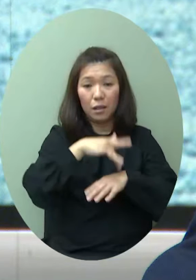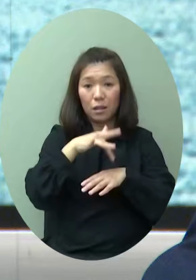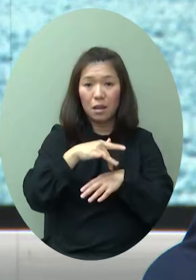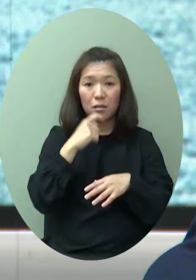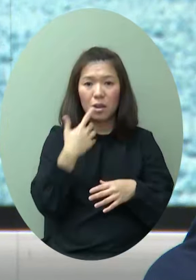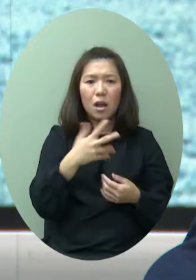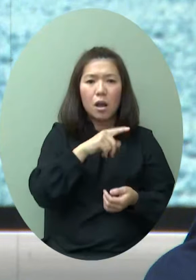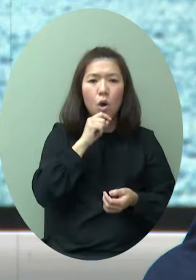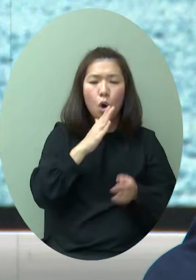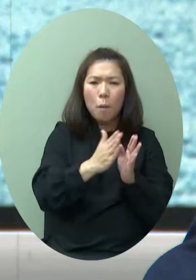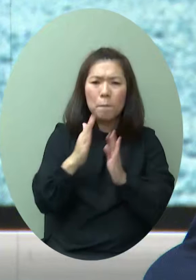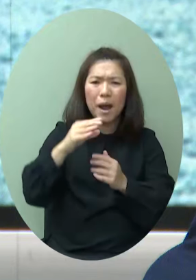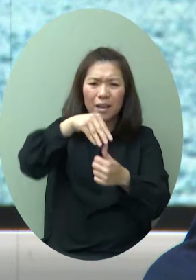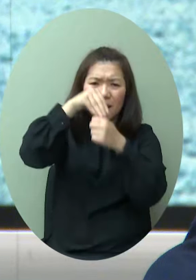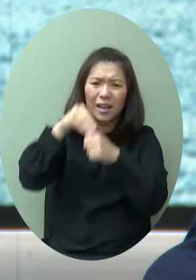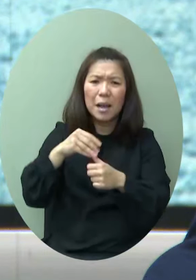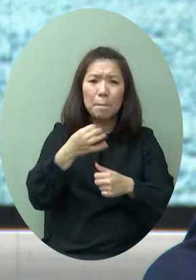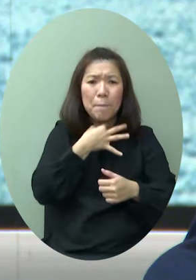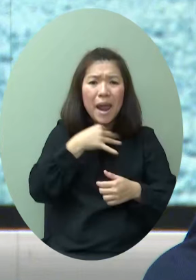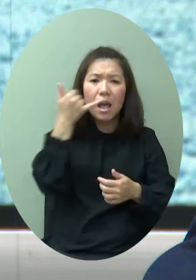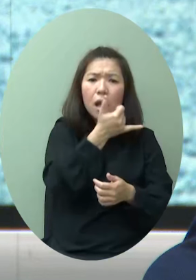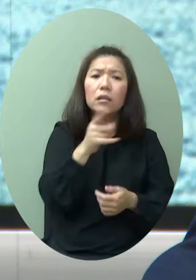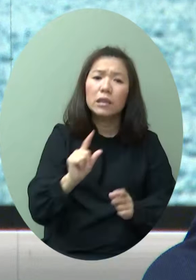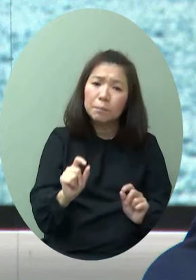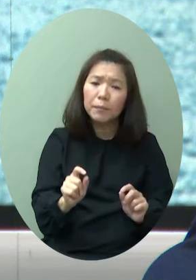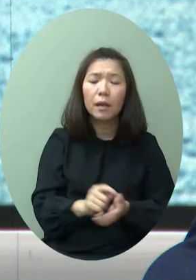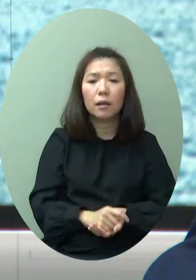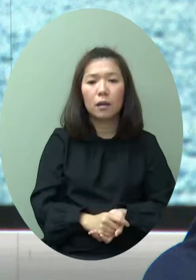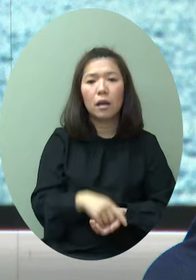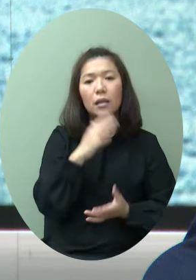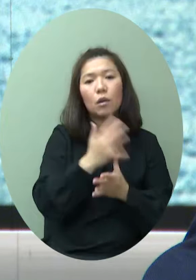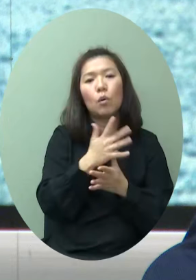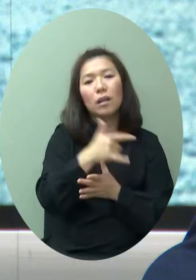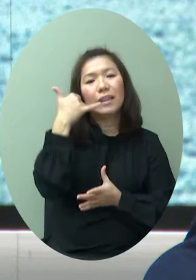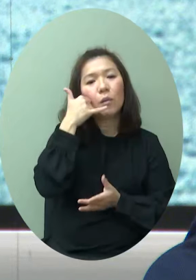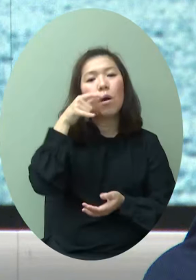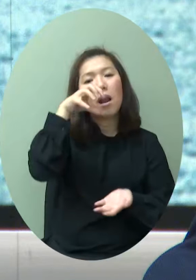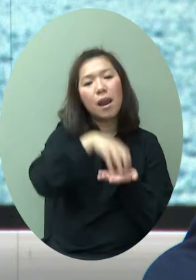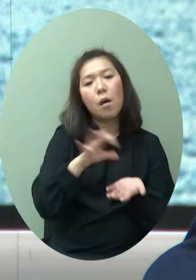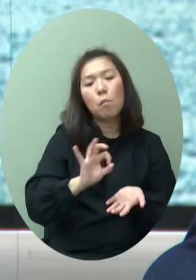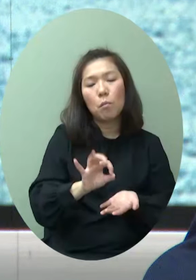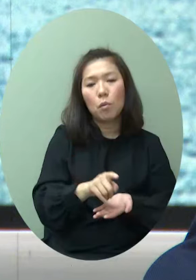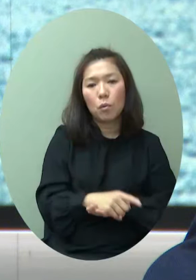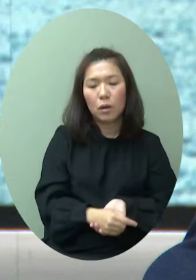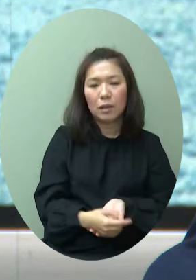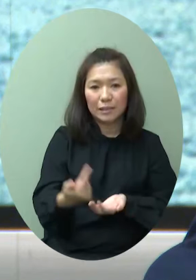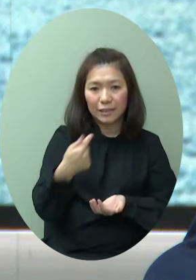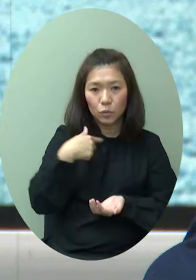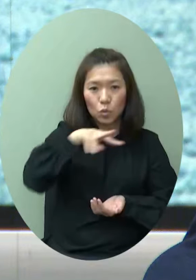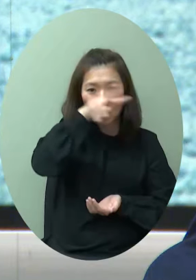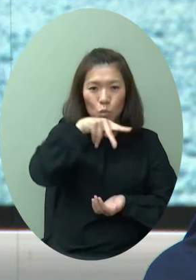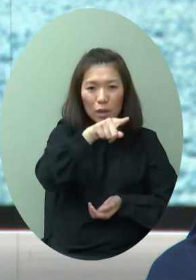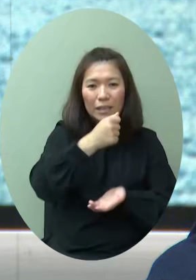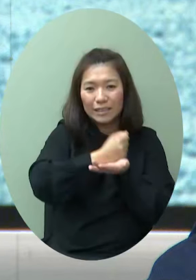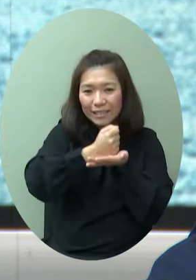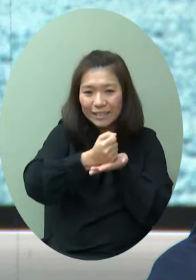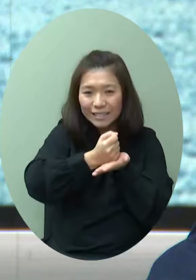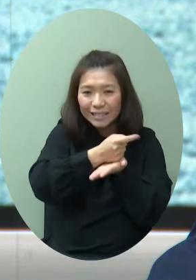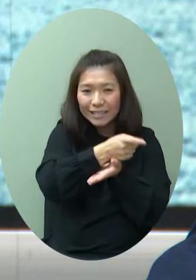仲係安排緊去檢疫中心咧？主要就係因為佢哋係冇電話留低嘅，咁我哋咧要攞翻佢哋嘅信用卡資